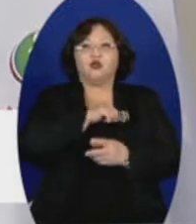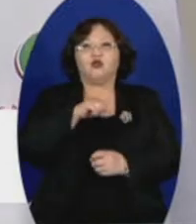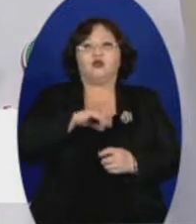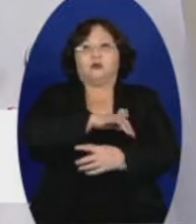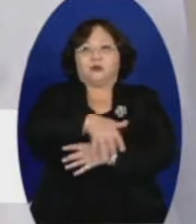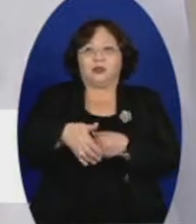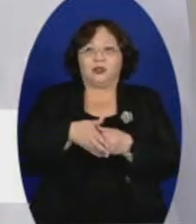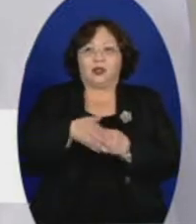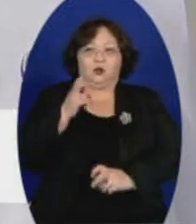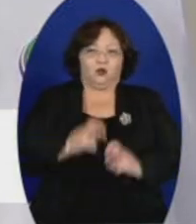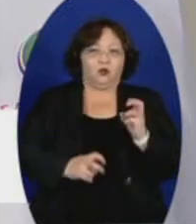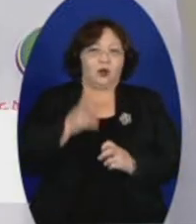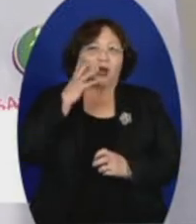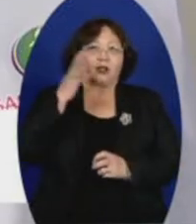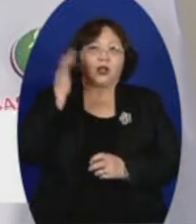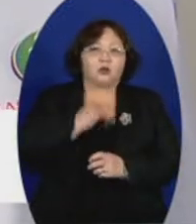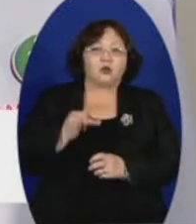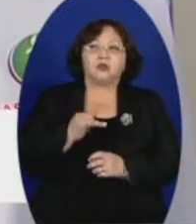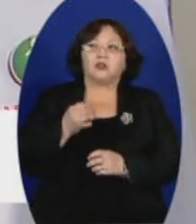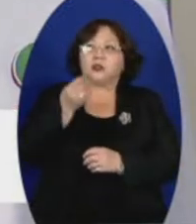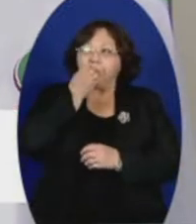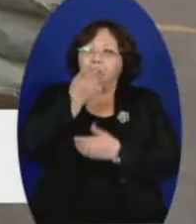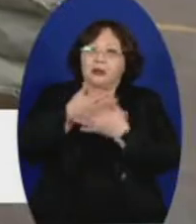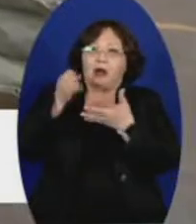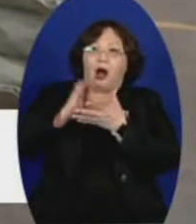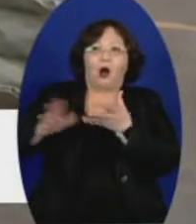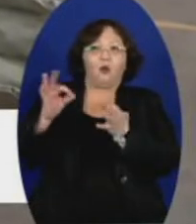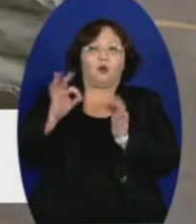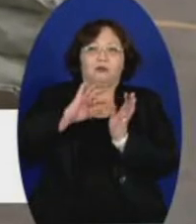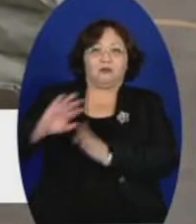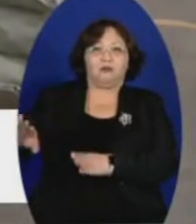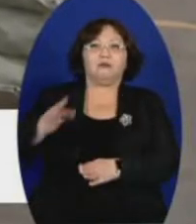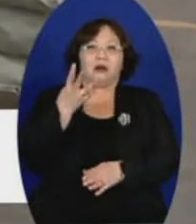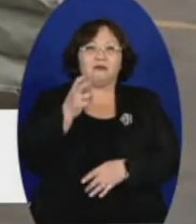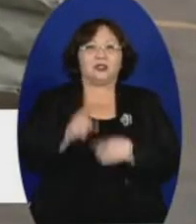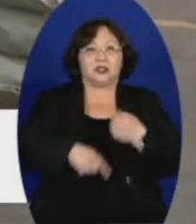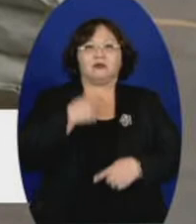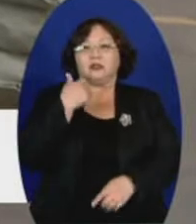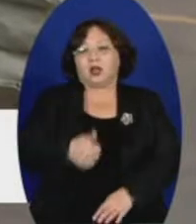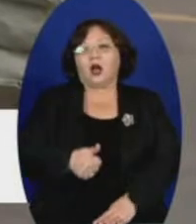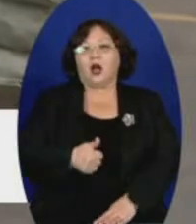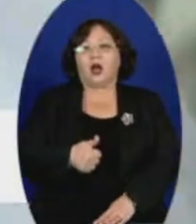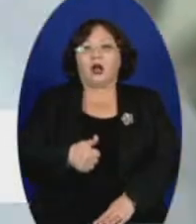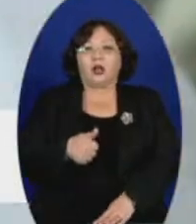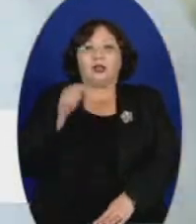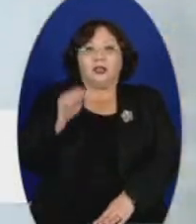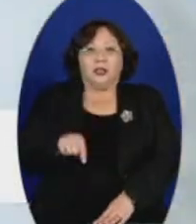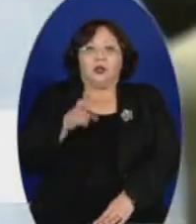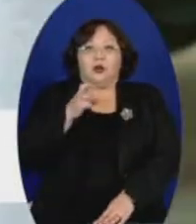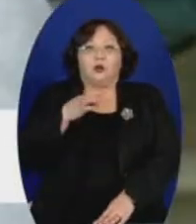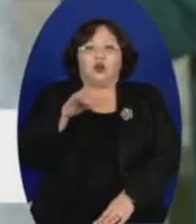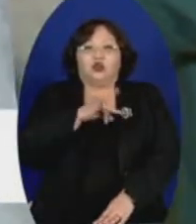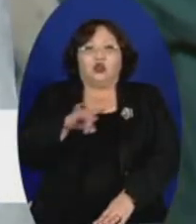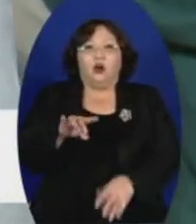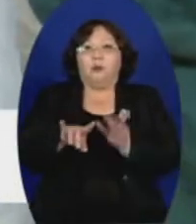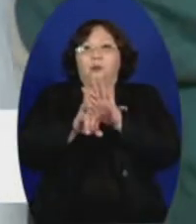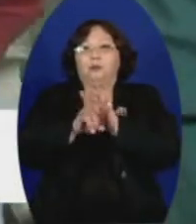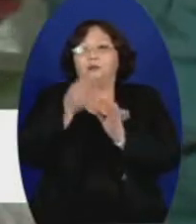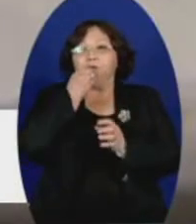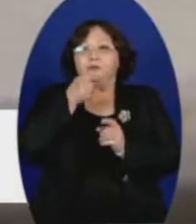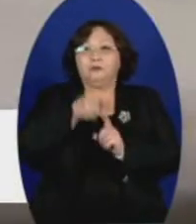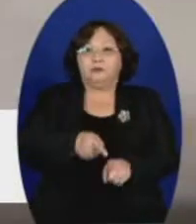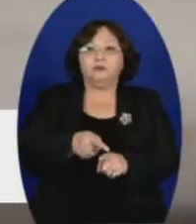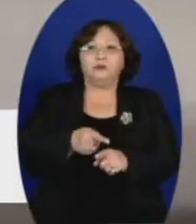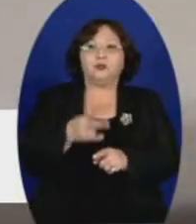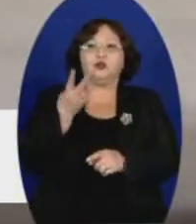одоо импортоор валютаар авдггүй байх нь юу юунаас чухал юм аа. Цаашид малын тижэл бордоог нэмэгдсэн өртгийн албан татвараас чөлөөлөх, хуурай